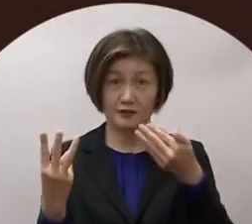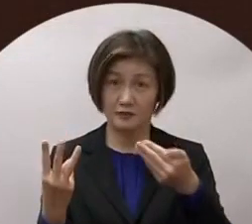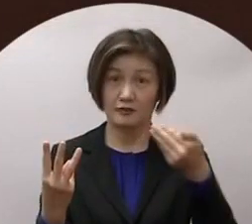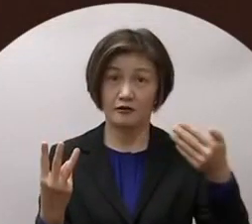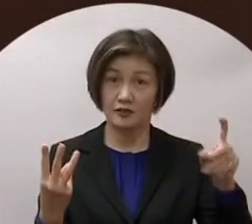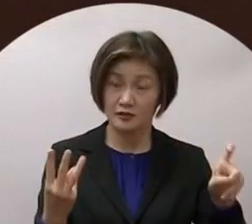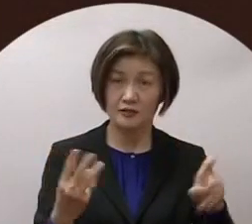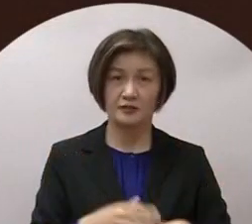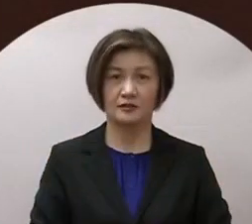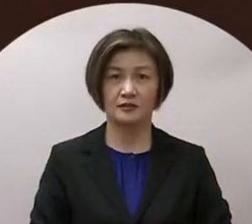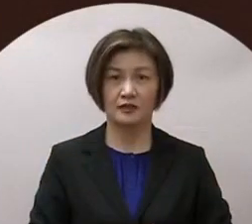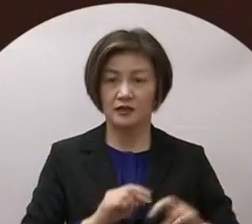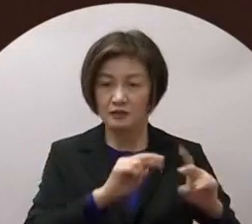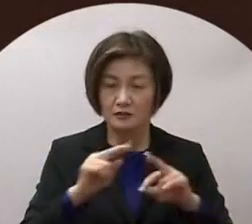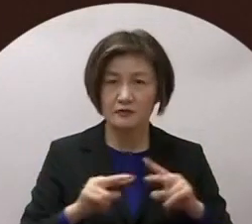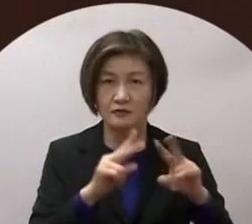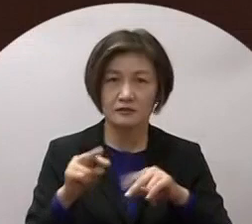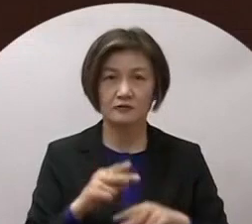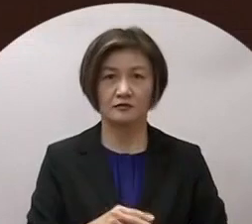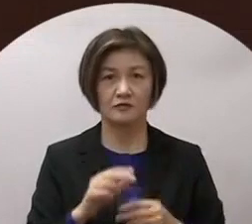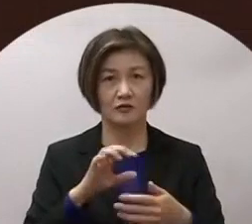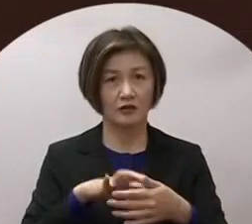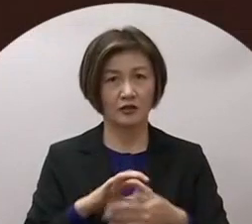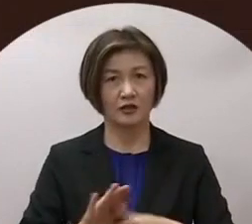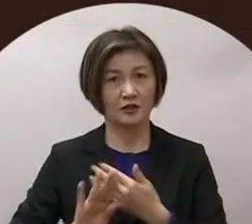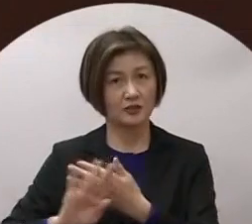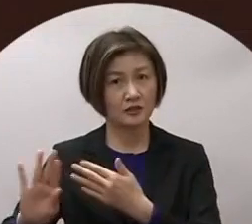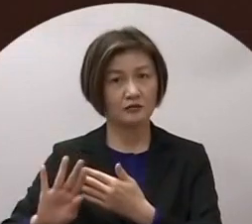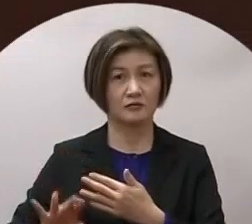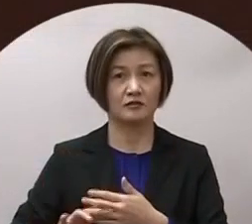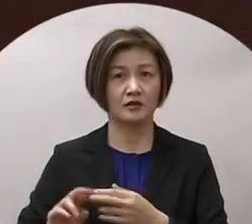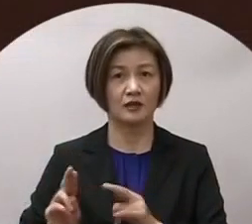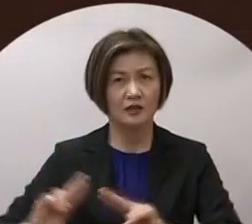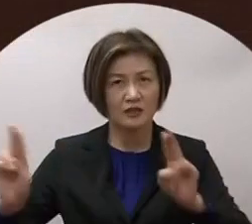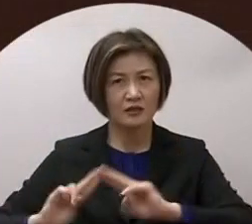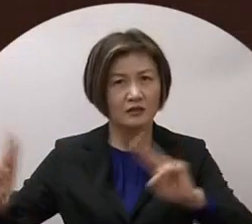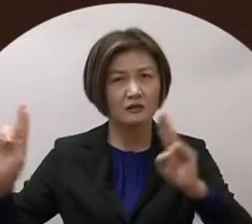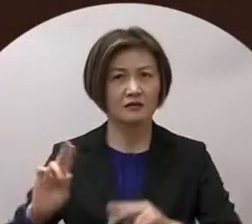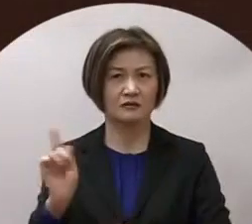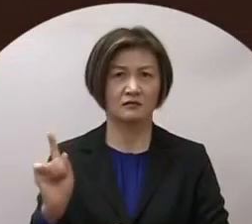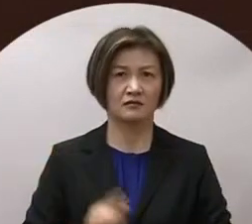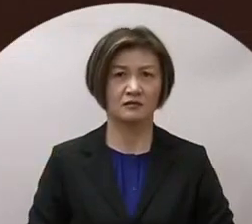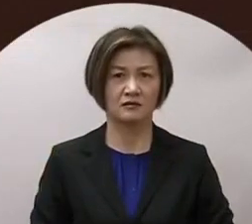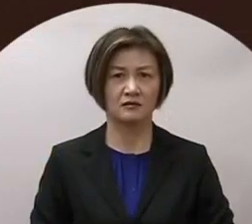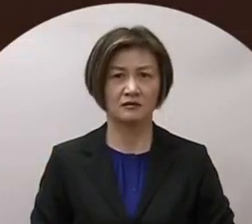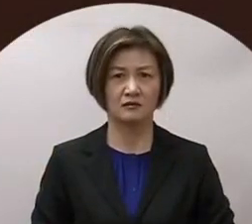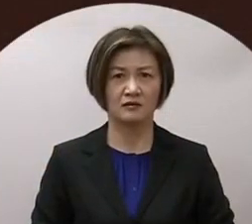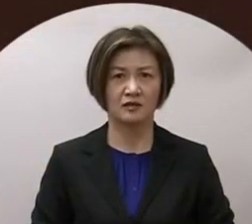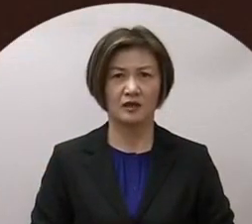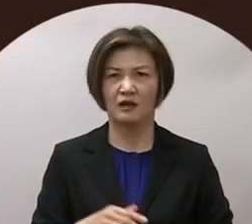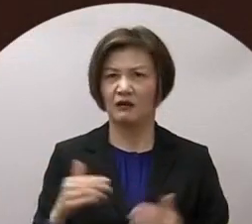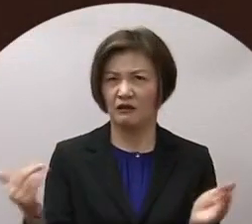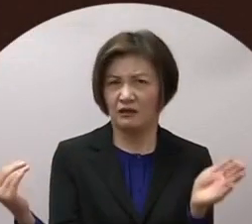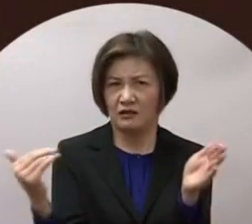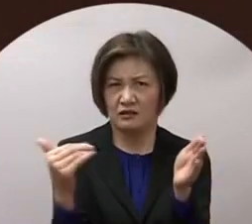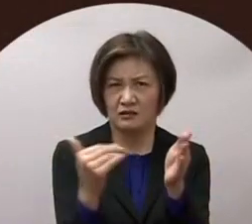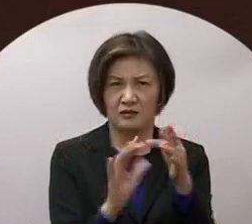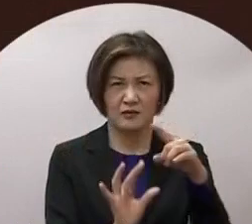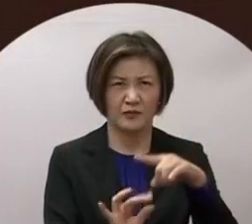机检修税修，其余的净发电电量跟装置容量几乎皆达